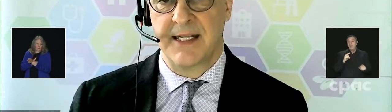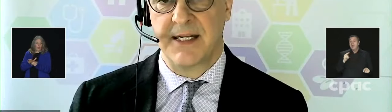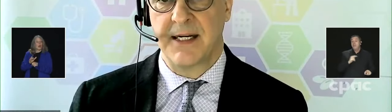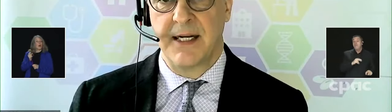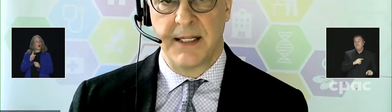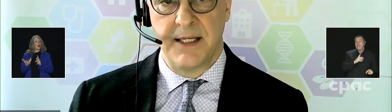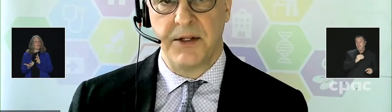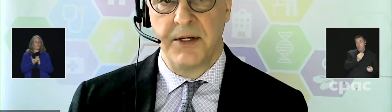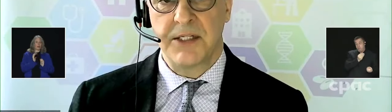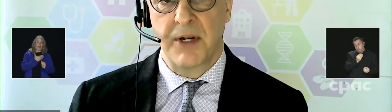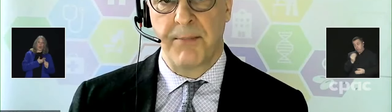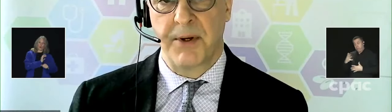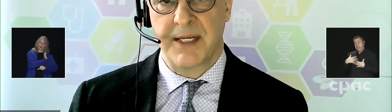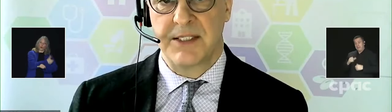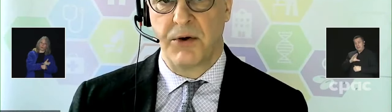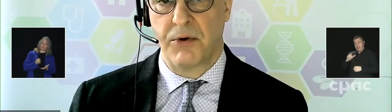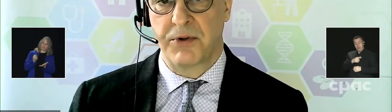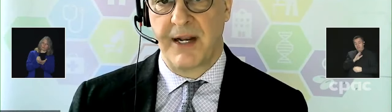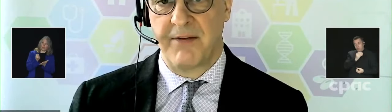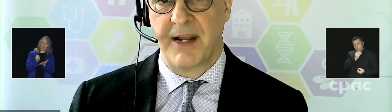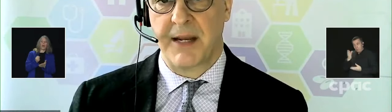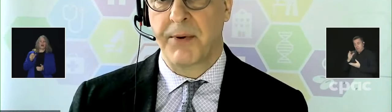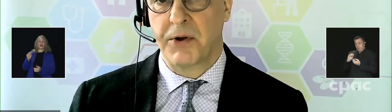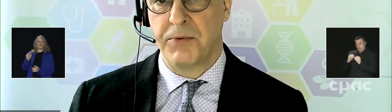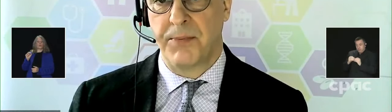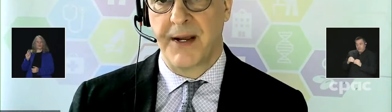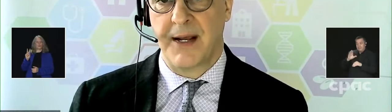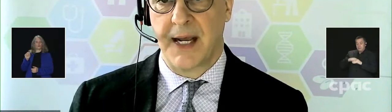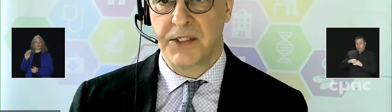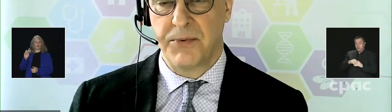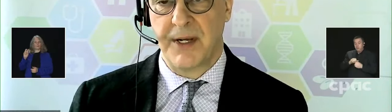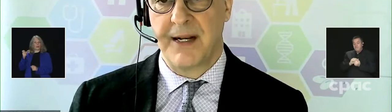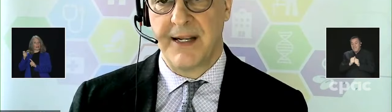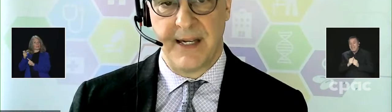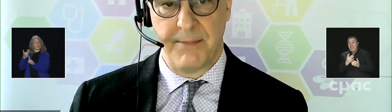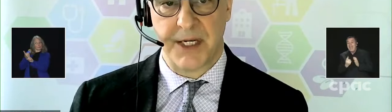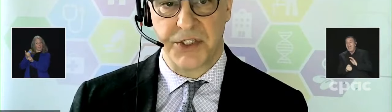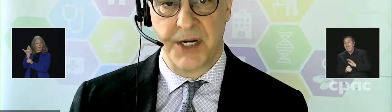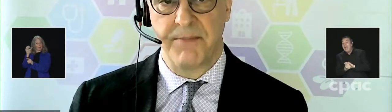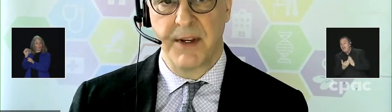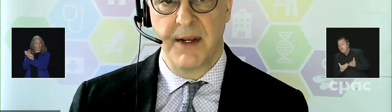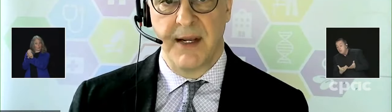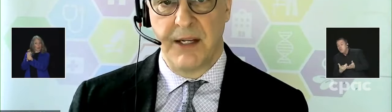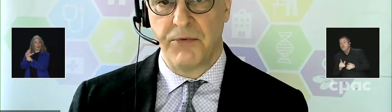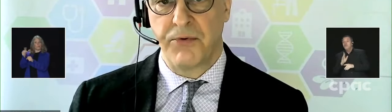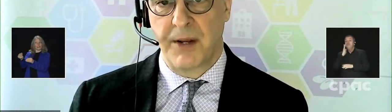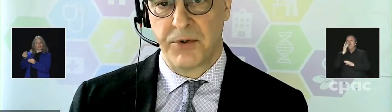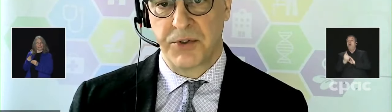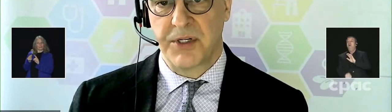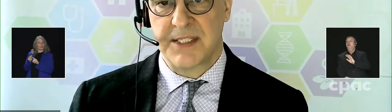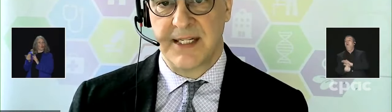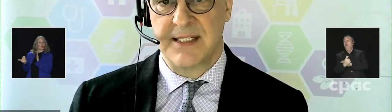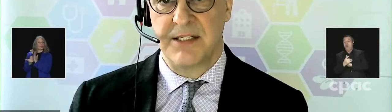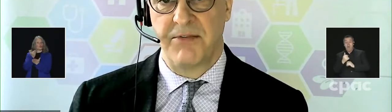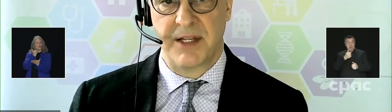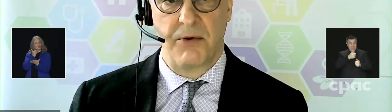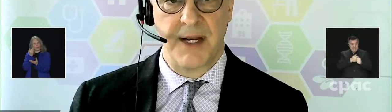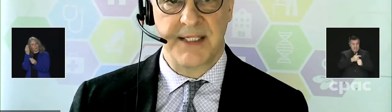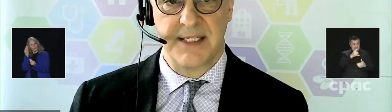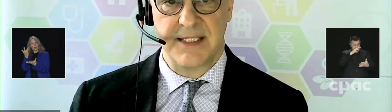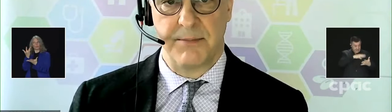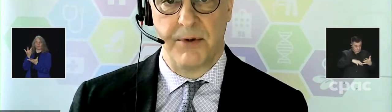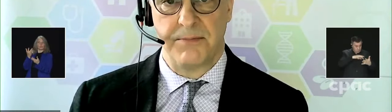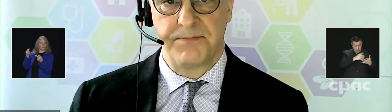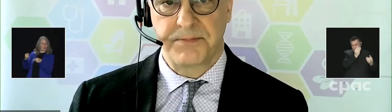Santé Canada des données sur la protection contre les variants préoccupants actuels et émergents et au fur et à mesure que celles-ci